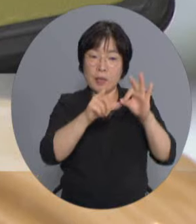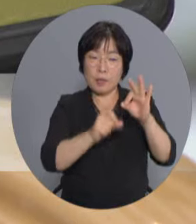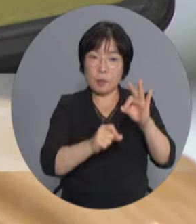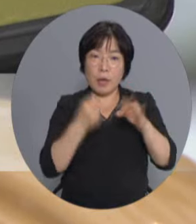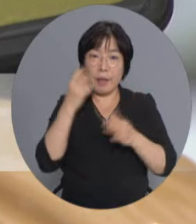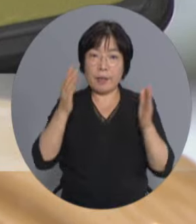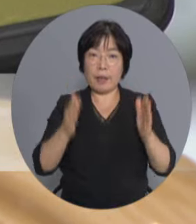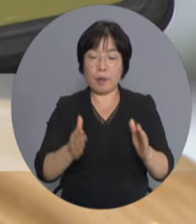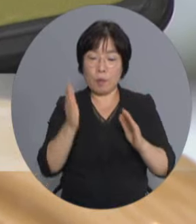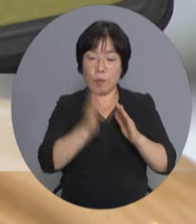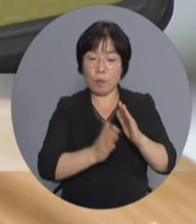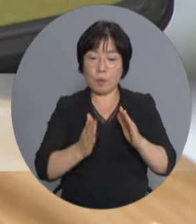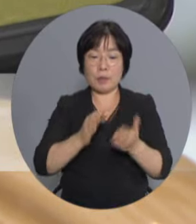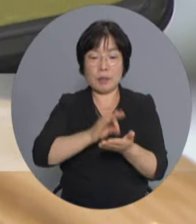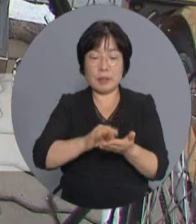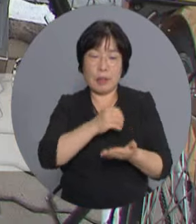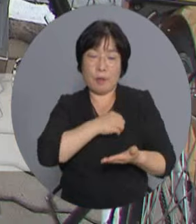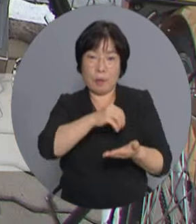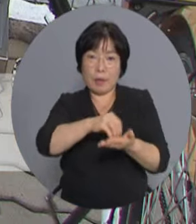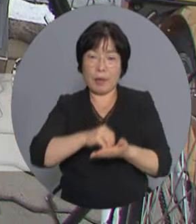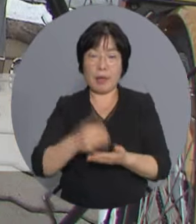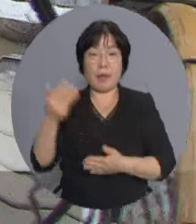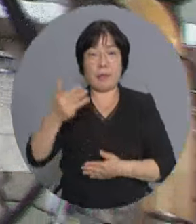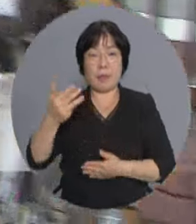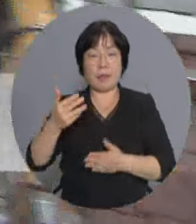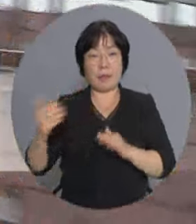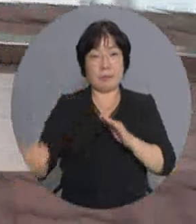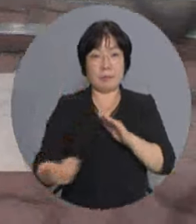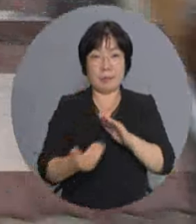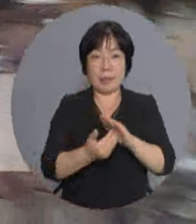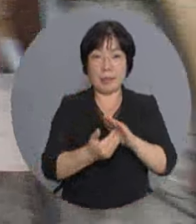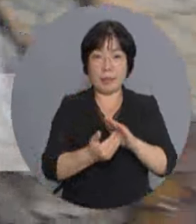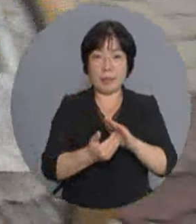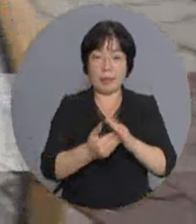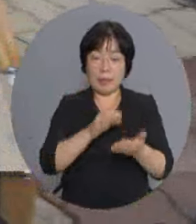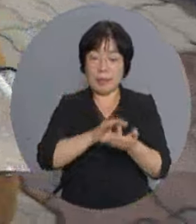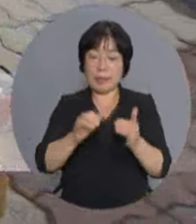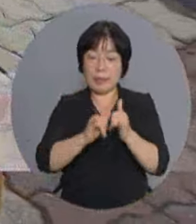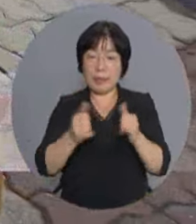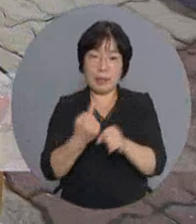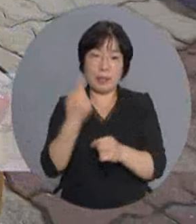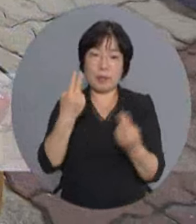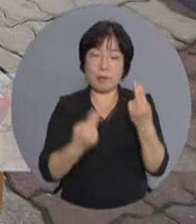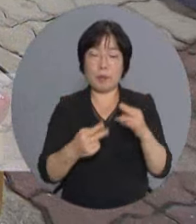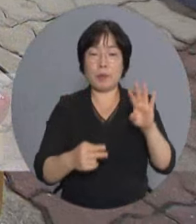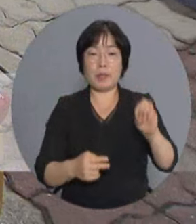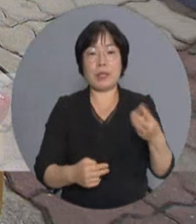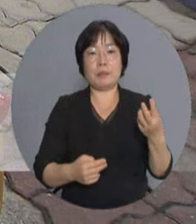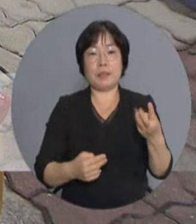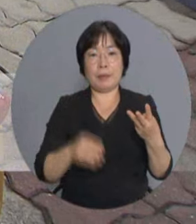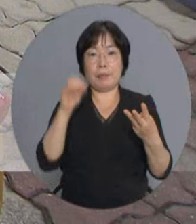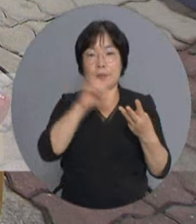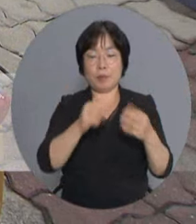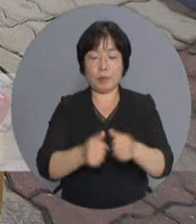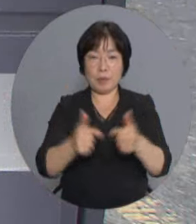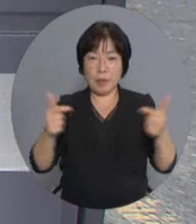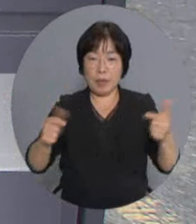동안 공영자전거 회원 가입자가 8천 명을 기록했고 이용객은 지난해보다 43%